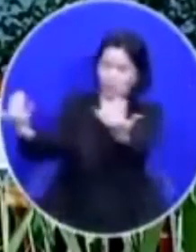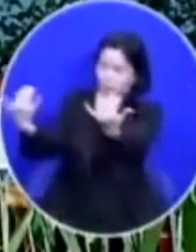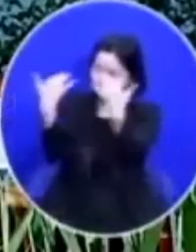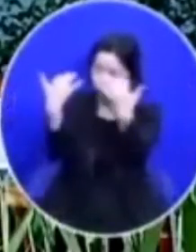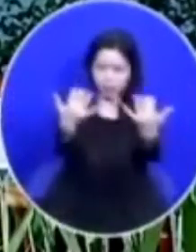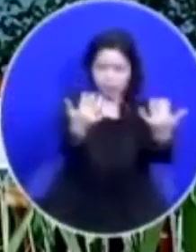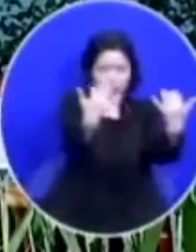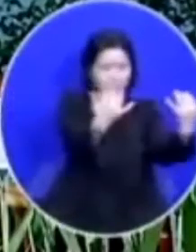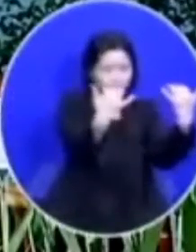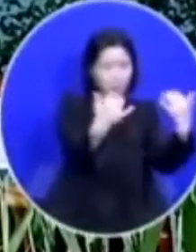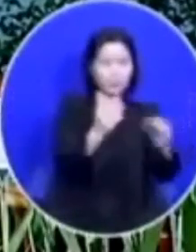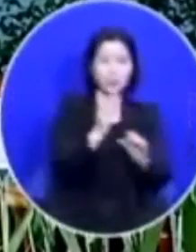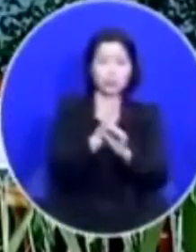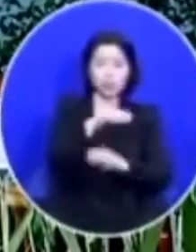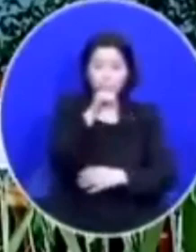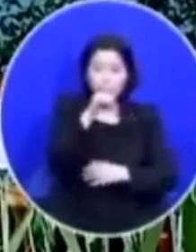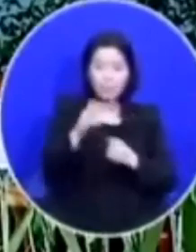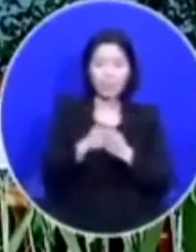있으니까